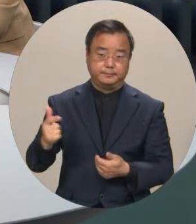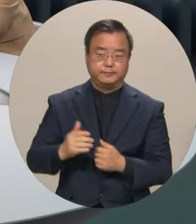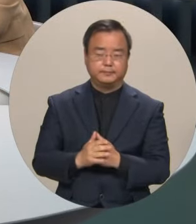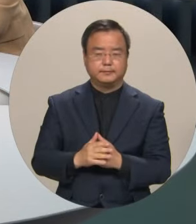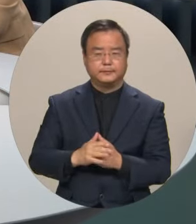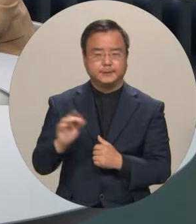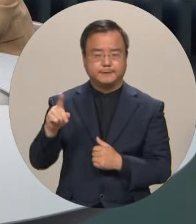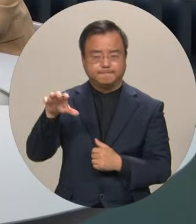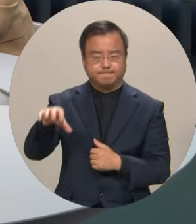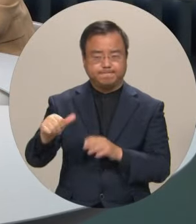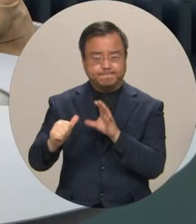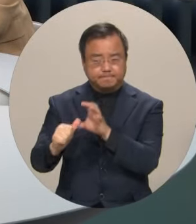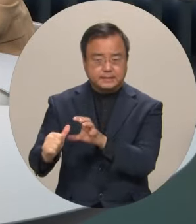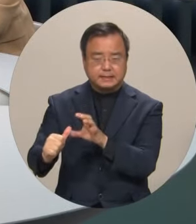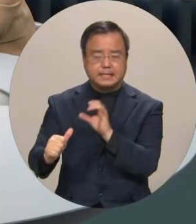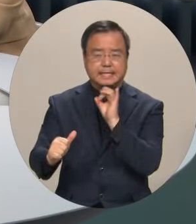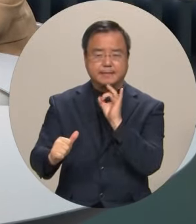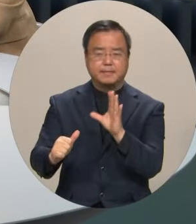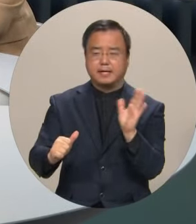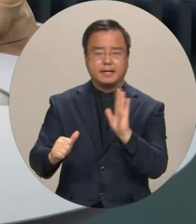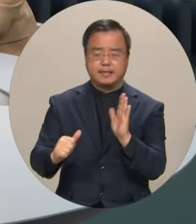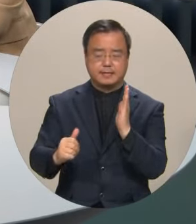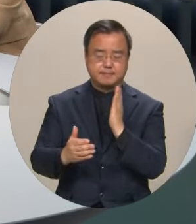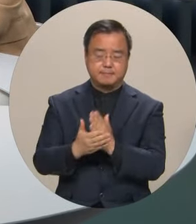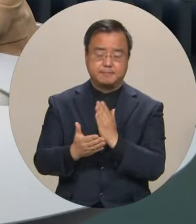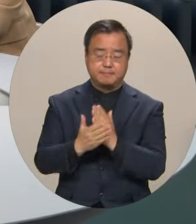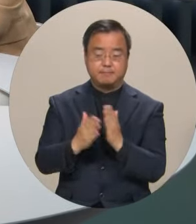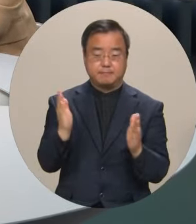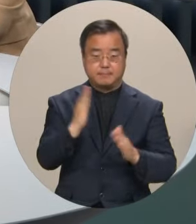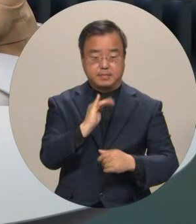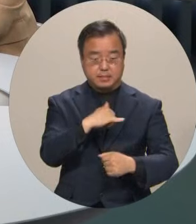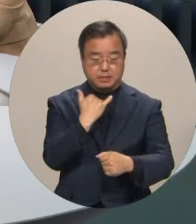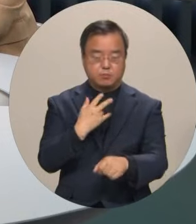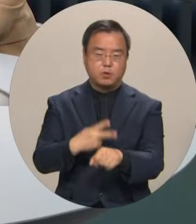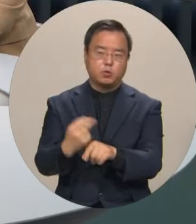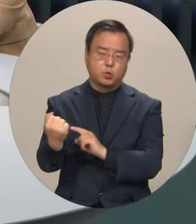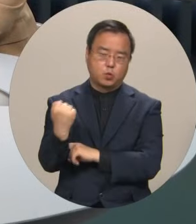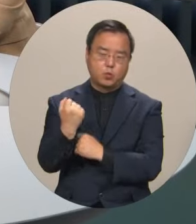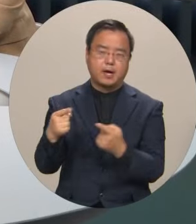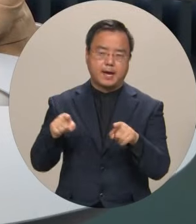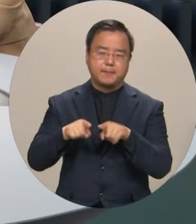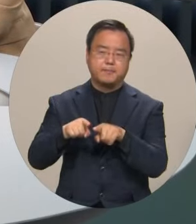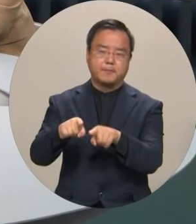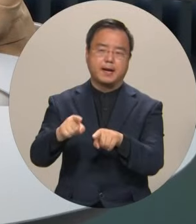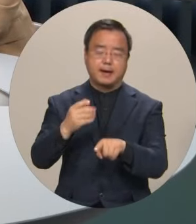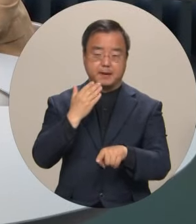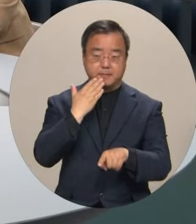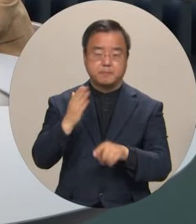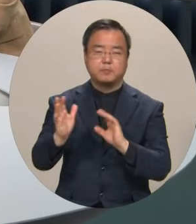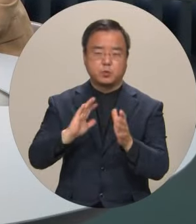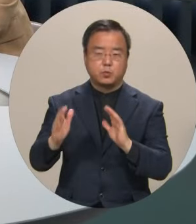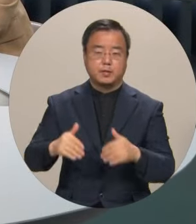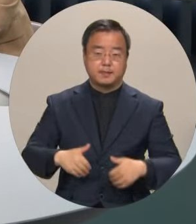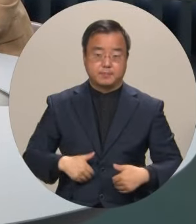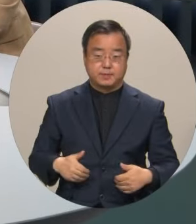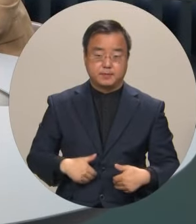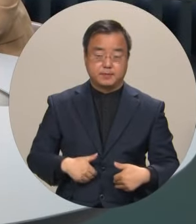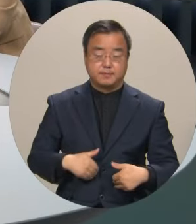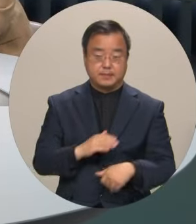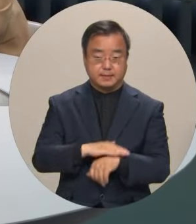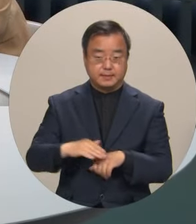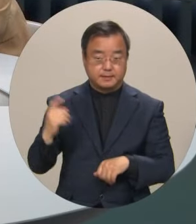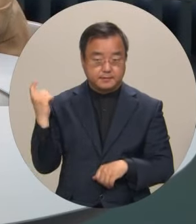일방적으로 억누르기 보다는 학생 인권과 교 함께 지킬 수 있는 방향으로 논의가 필요해 보입니다 이상미 기자 잘